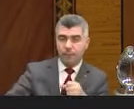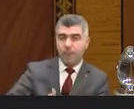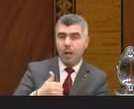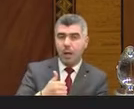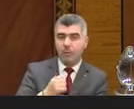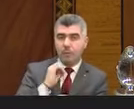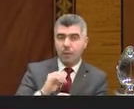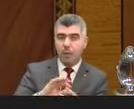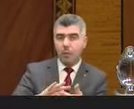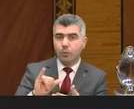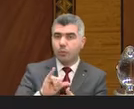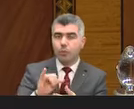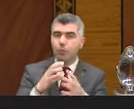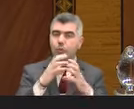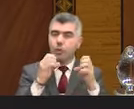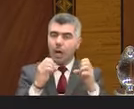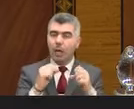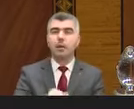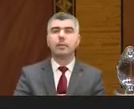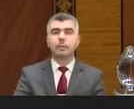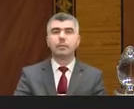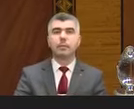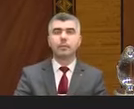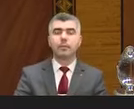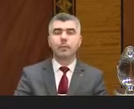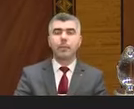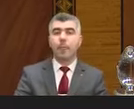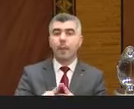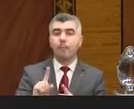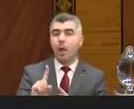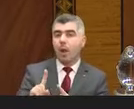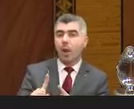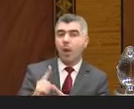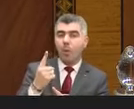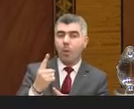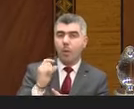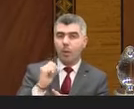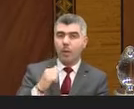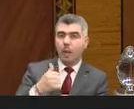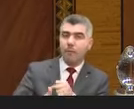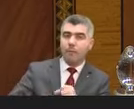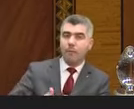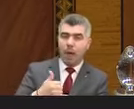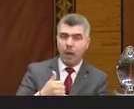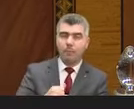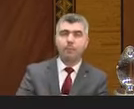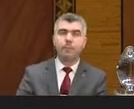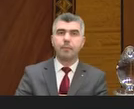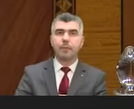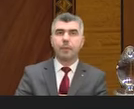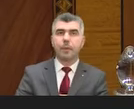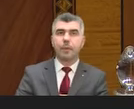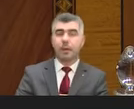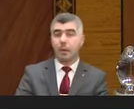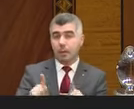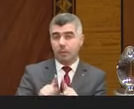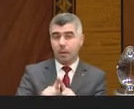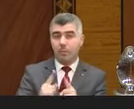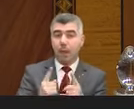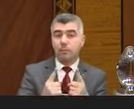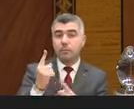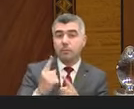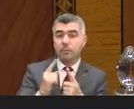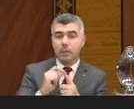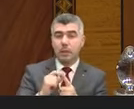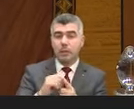ولا نشخصوه بأنه جفاف ديال بداية الموسم وبداية السنة، وهذا الشيء أثر على الوتيرة